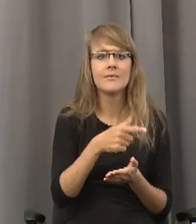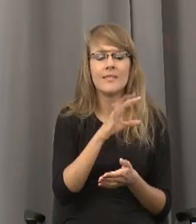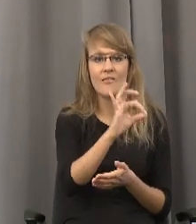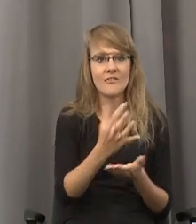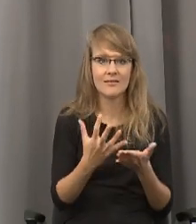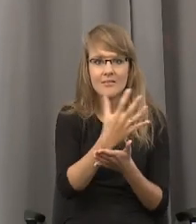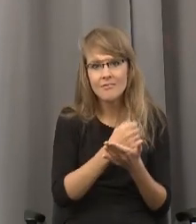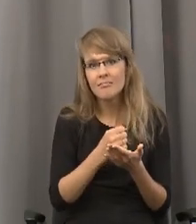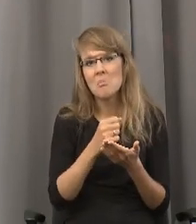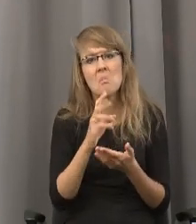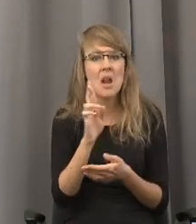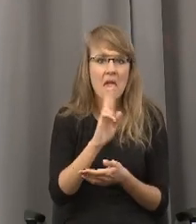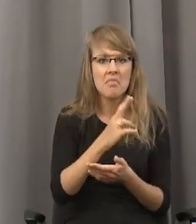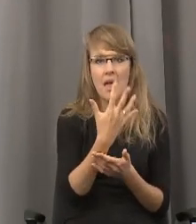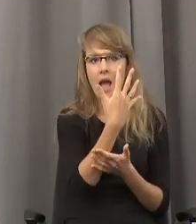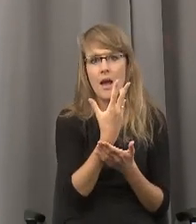wynagrodzenia bądź renty